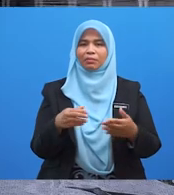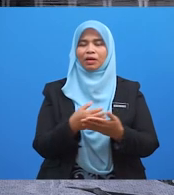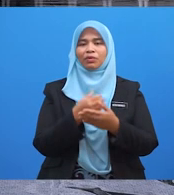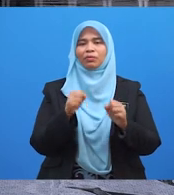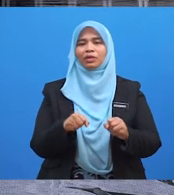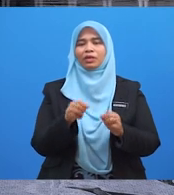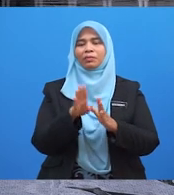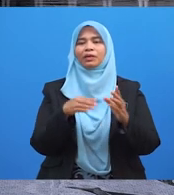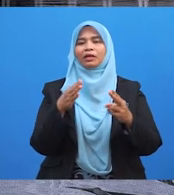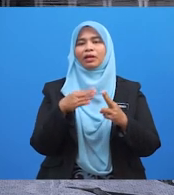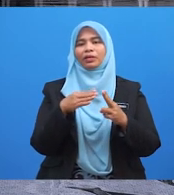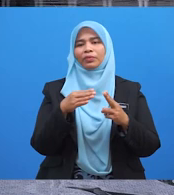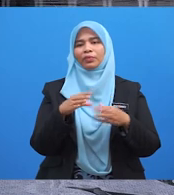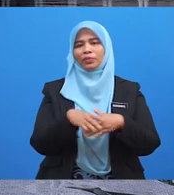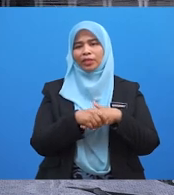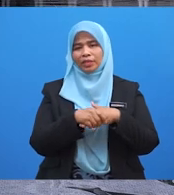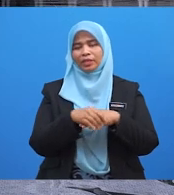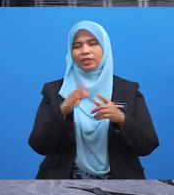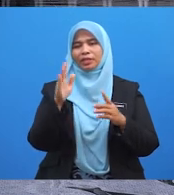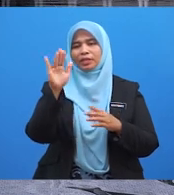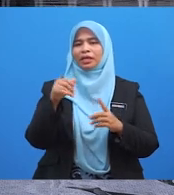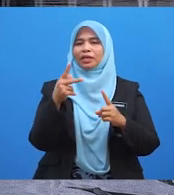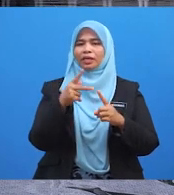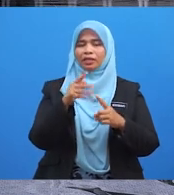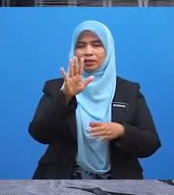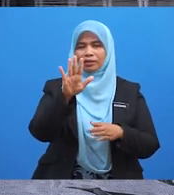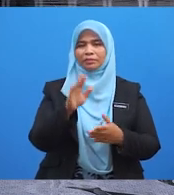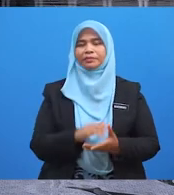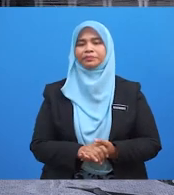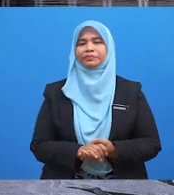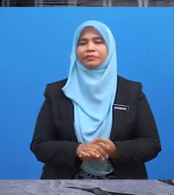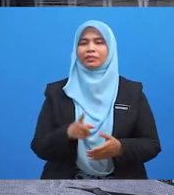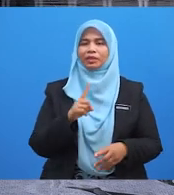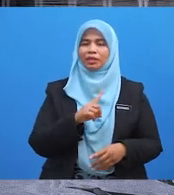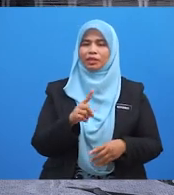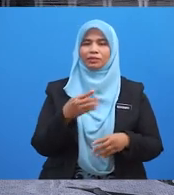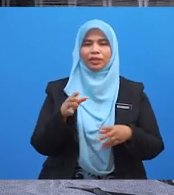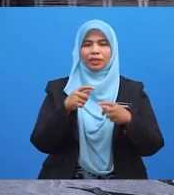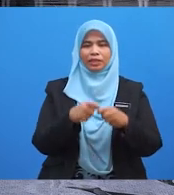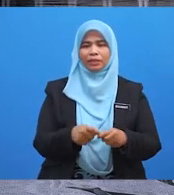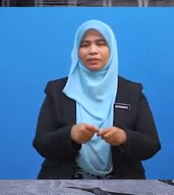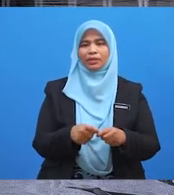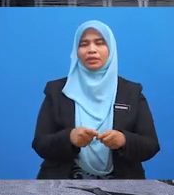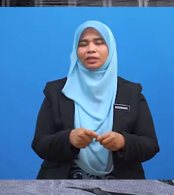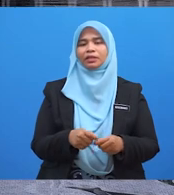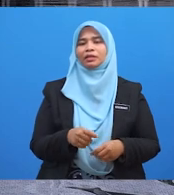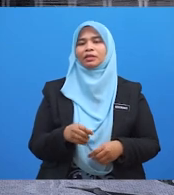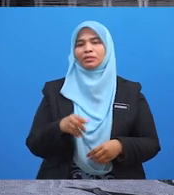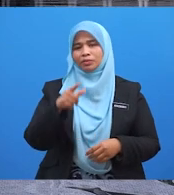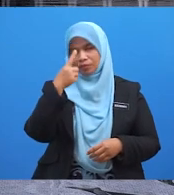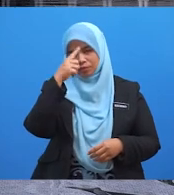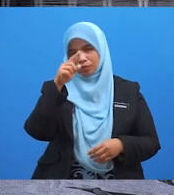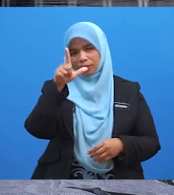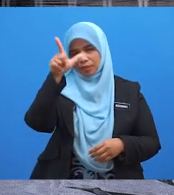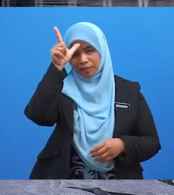Mengapa ini berlaku? Kerana Islam telah menetapkan bahawa bilangan isteri bagi seorang lelaki adalah 4